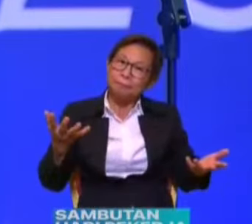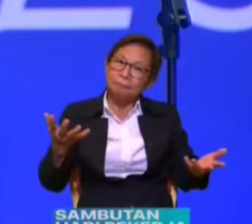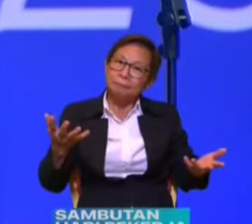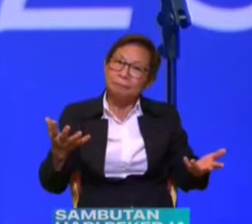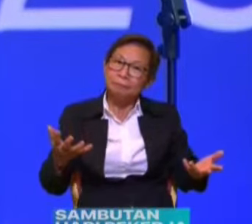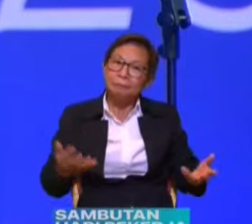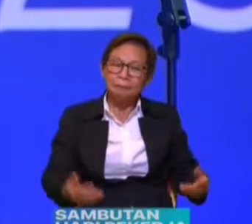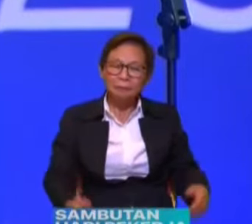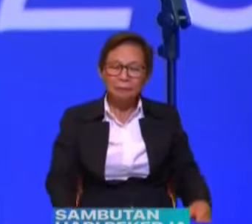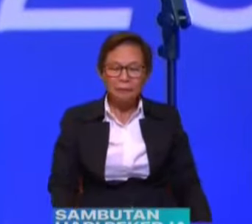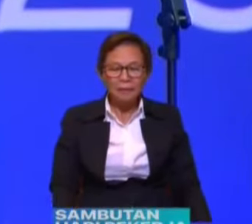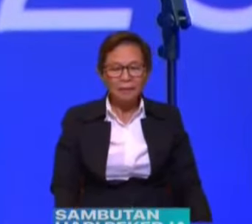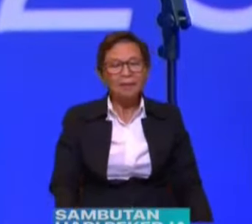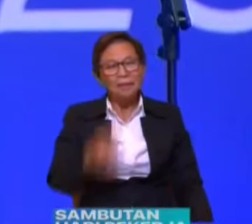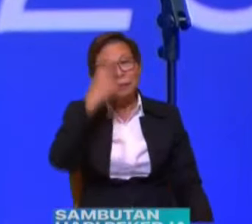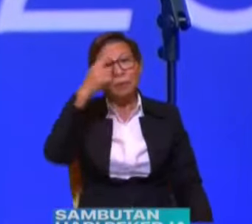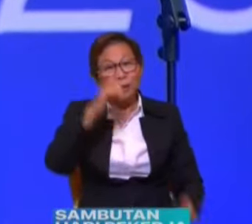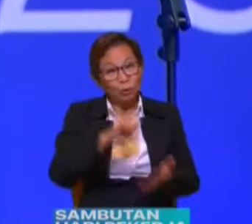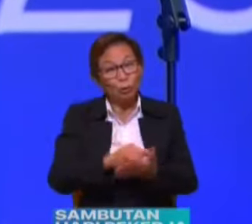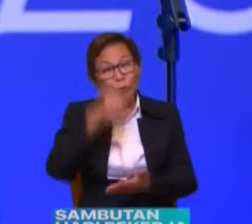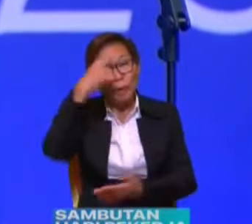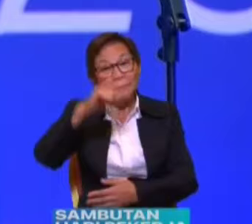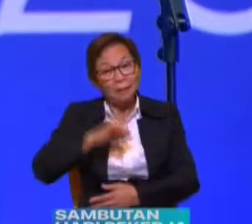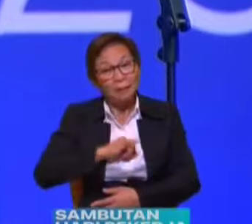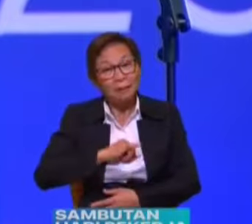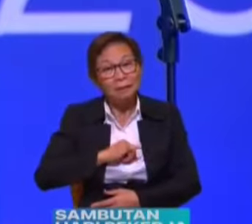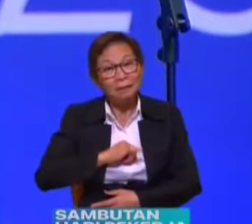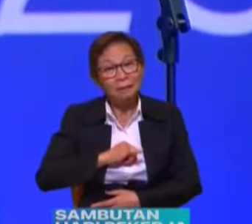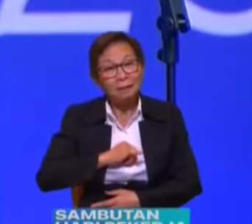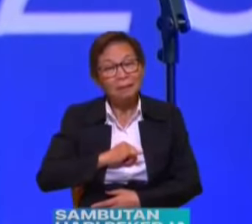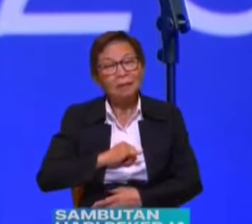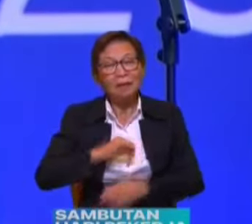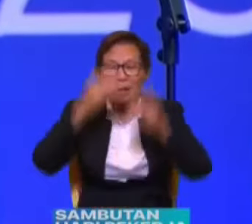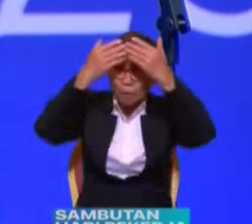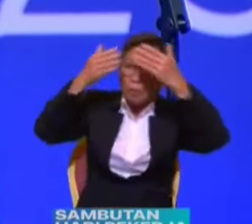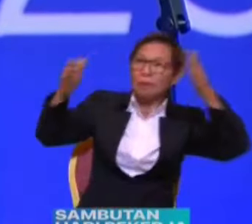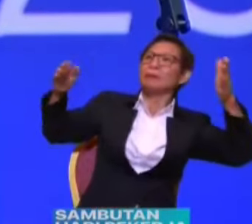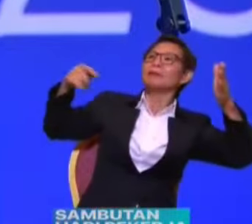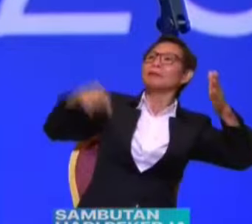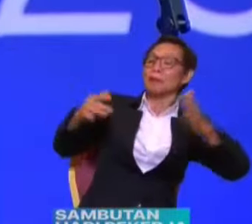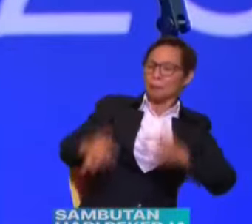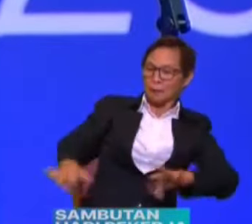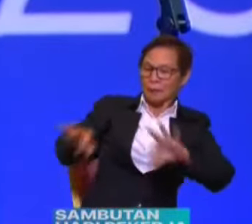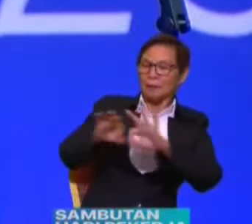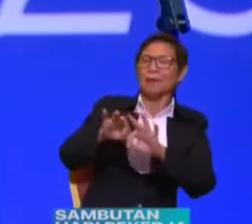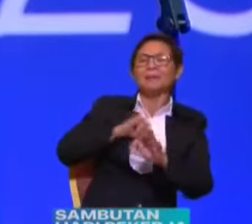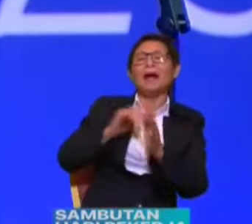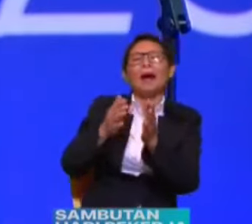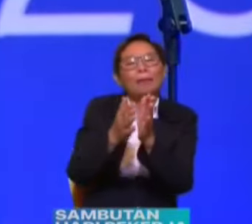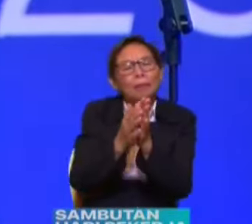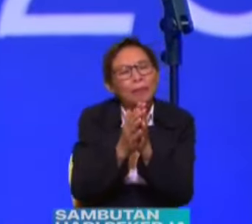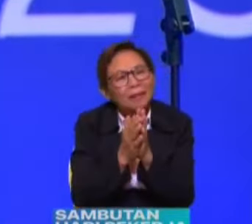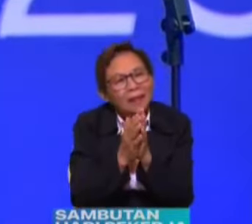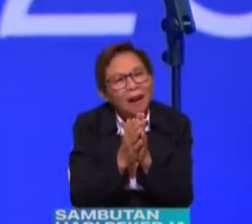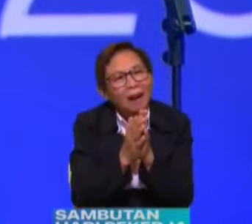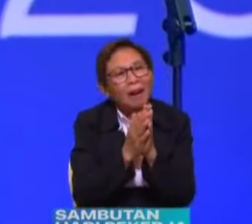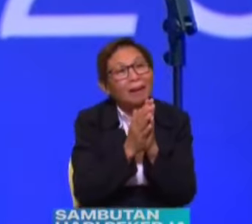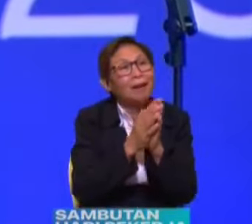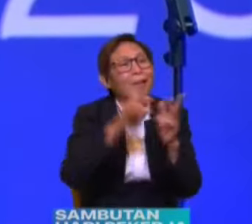Ya. Sebab itu bagi saya, pendedahan ini penting. Dan saya minta rakan-rakan pimpinan